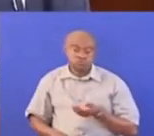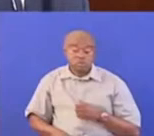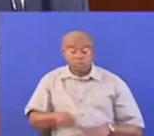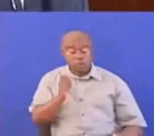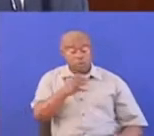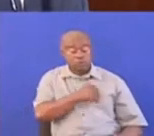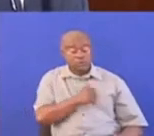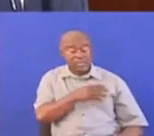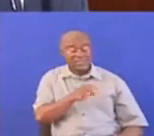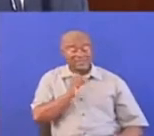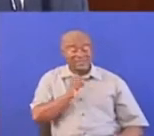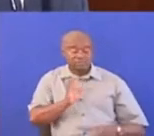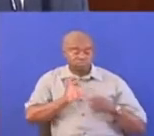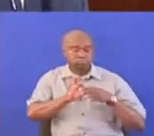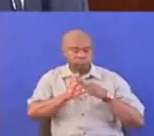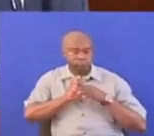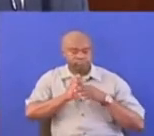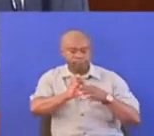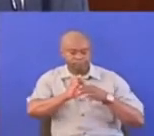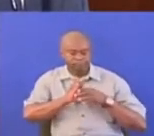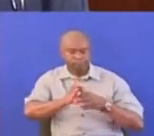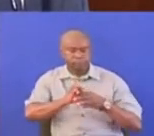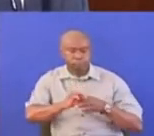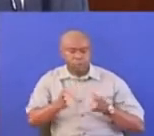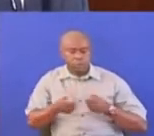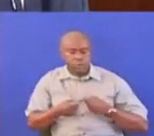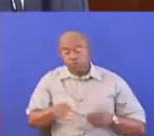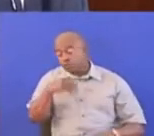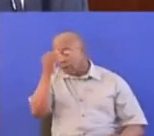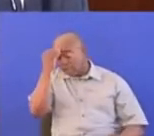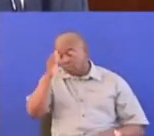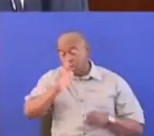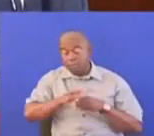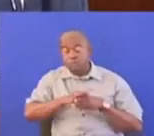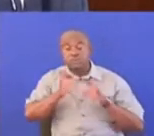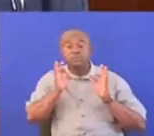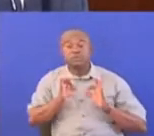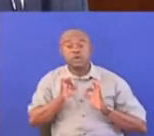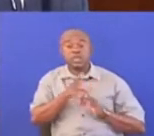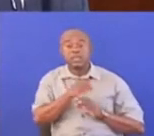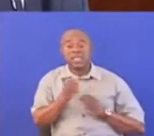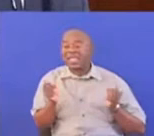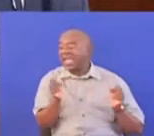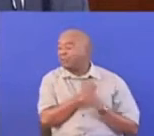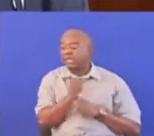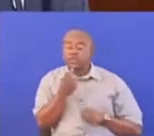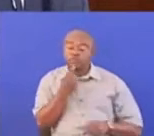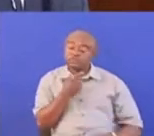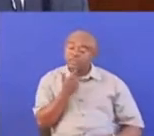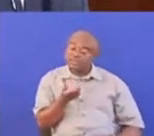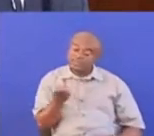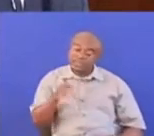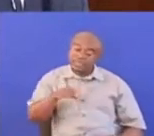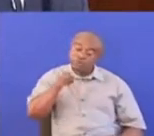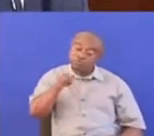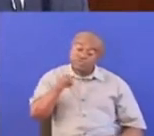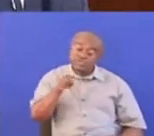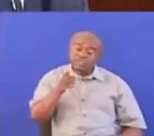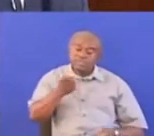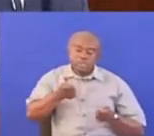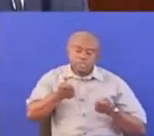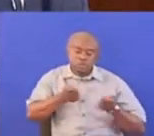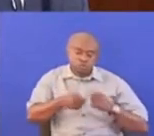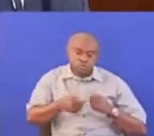ya Ardhi nao wanapaswa kushirikishwa ili waweze kwenda kutoa elimu ya matumizi bora ya ardhi. Hatuwezi kufika tukasema sasa eneo hili litakuwa eneo la